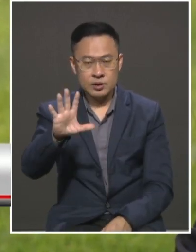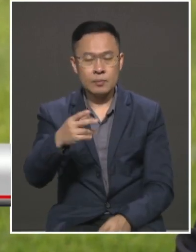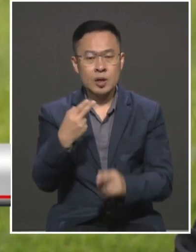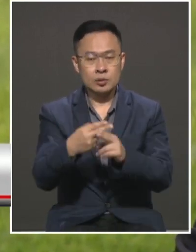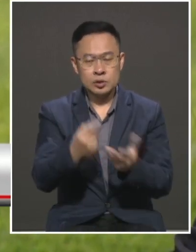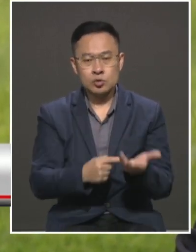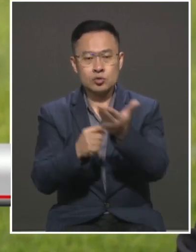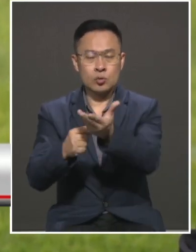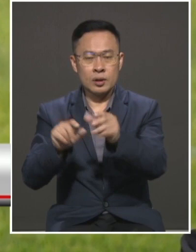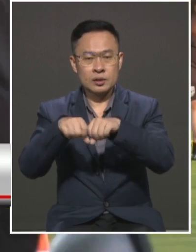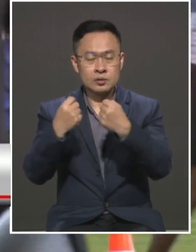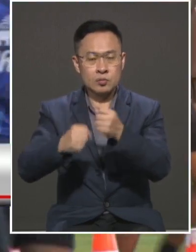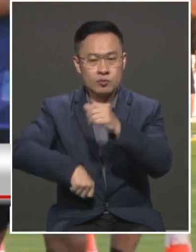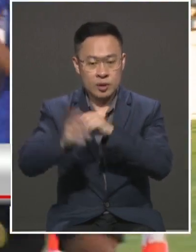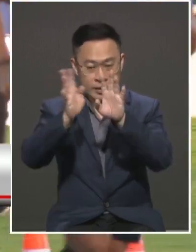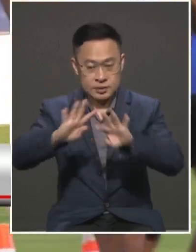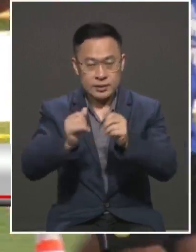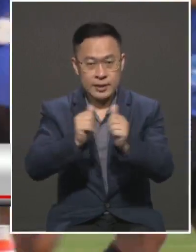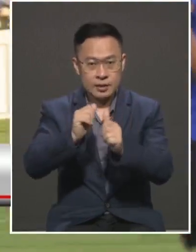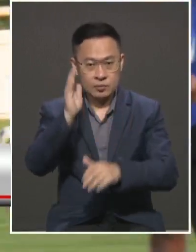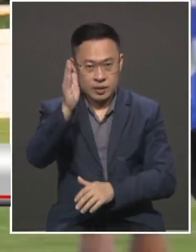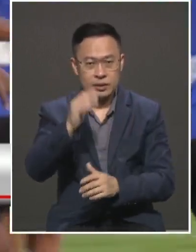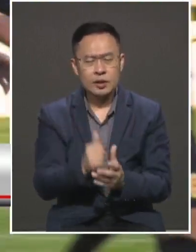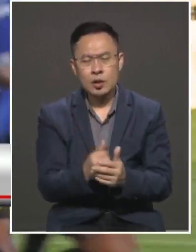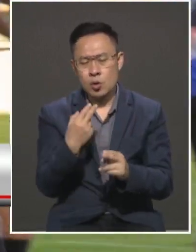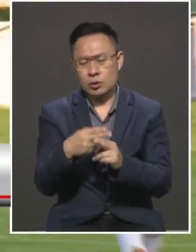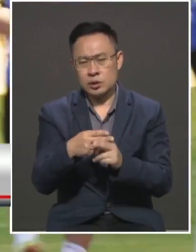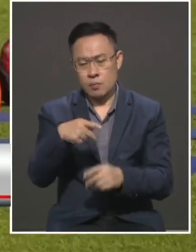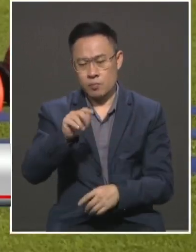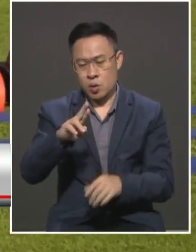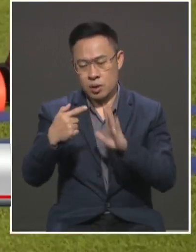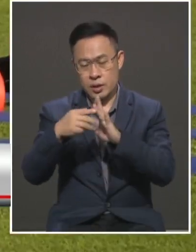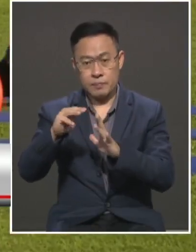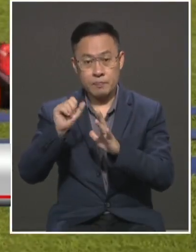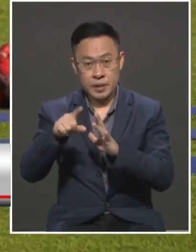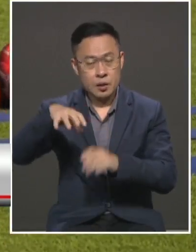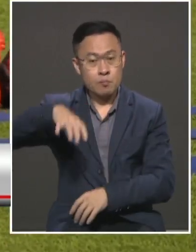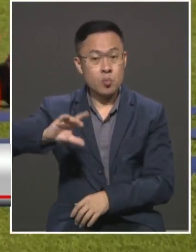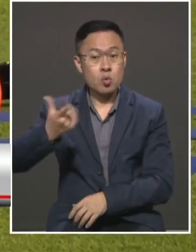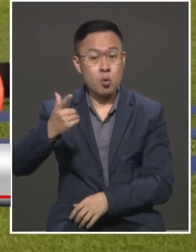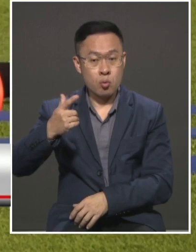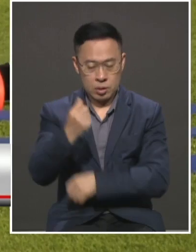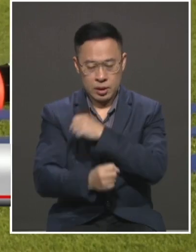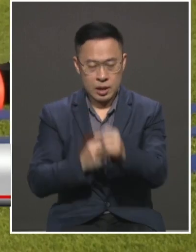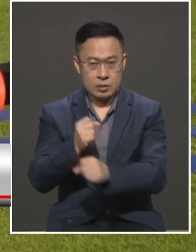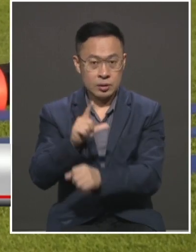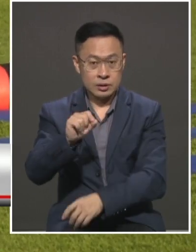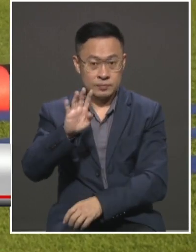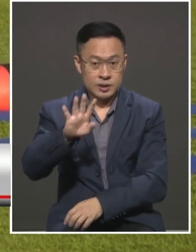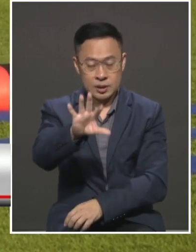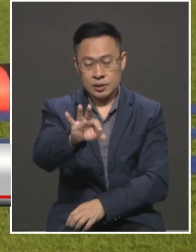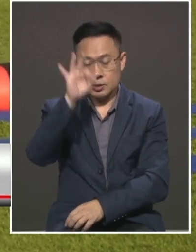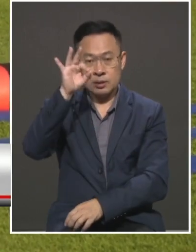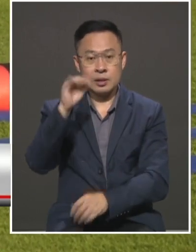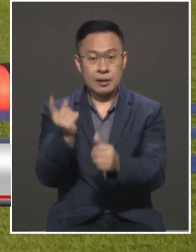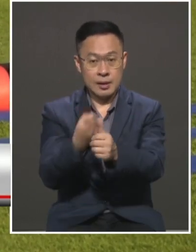าเซียนต่อไปนะครับขณะที่ปรเมศวร์อาจวิไลครับกองหน้าวัย24ปีจากเมืองทองที่มีชื่อถูกเรียกติดทีมชาติชุดให